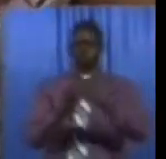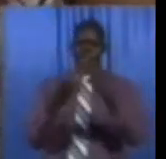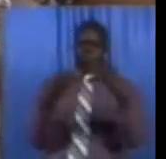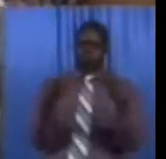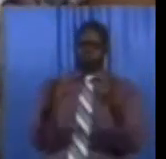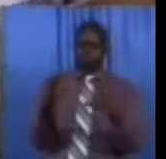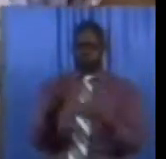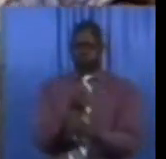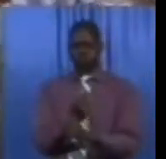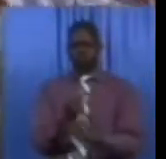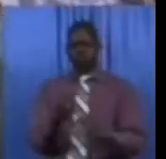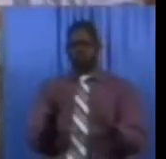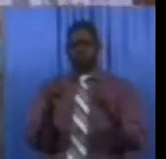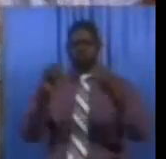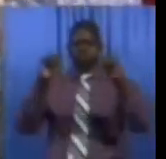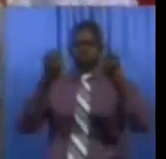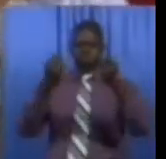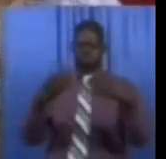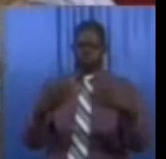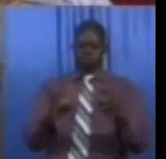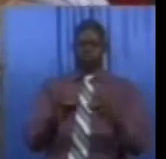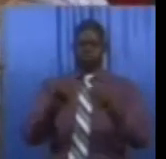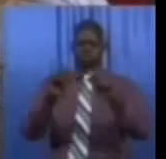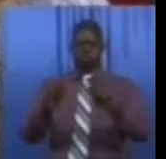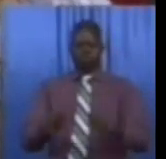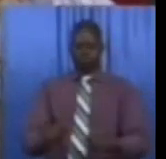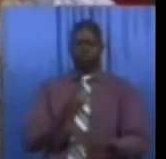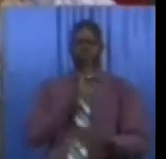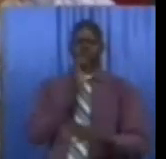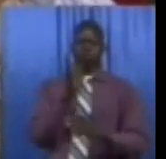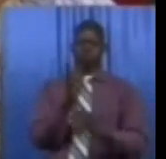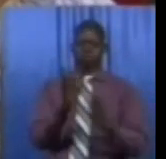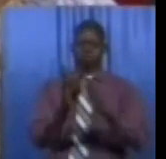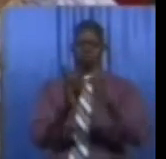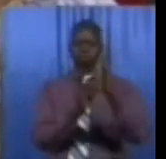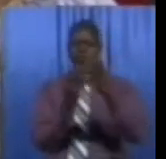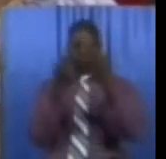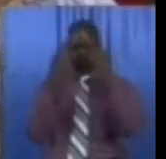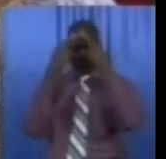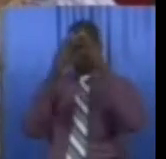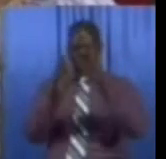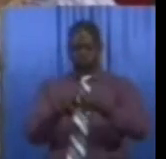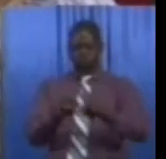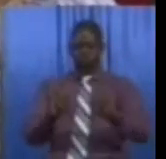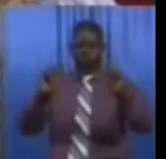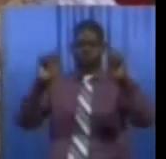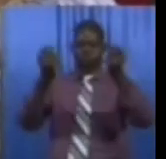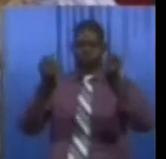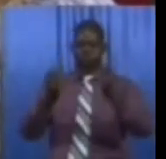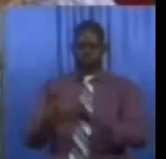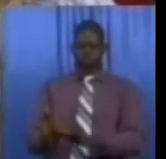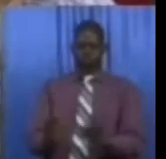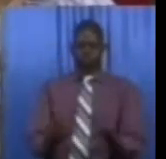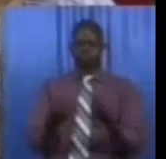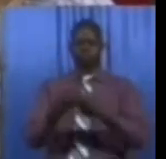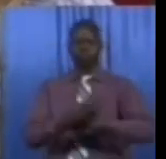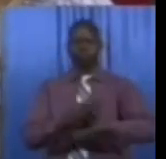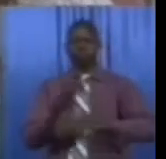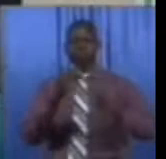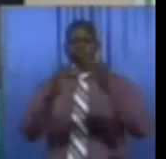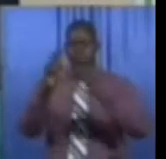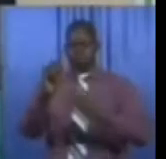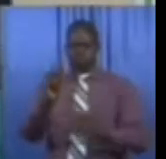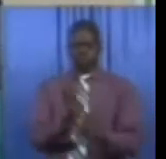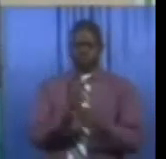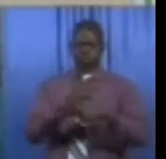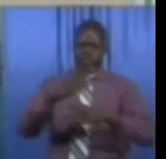s'approprient les textes du commerce et puissent être dans les dispositions pour respecter ces différents textes que nous édictons aujourd'hui. Sinon, les produits saisis